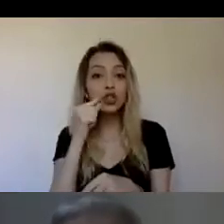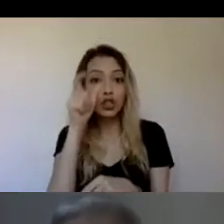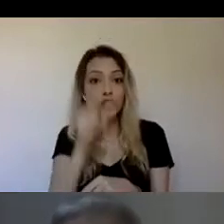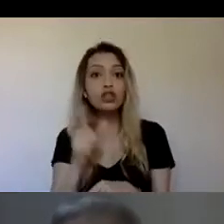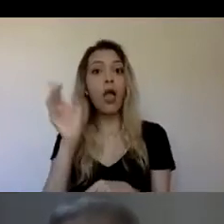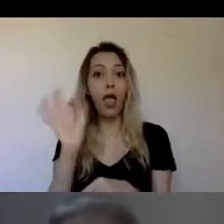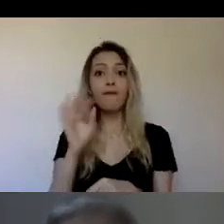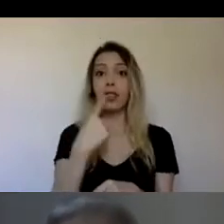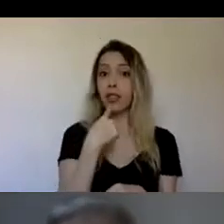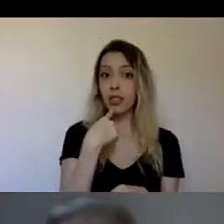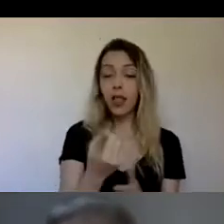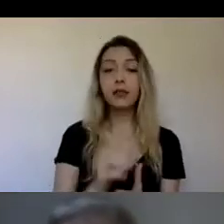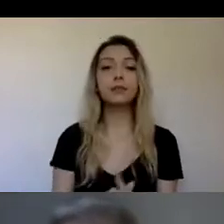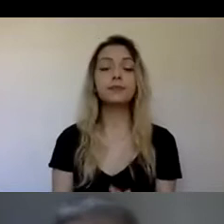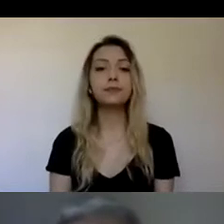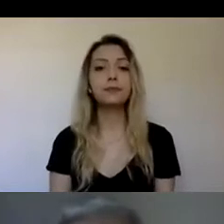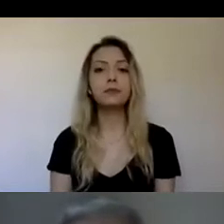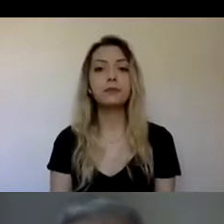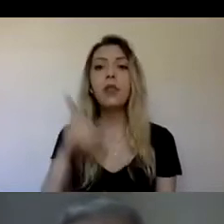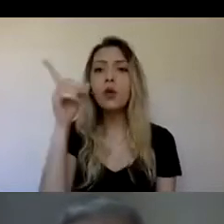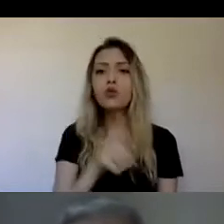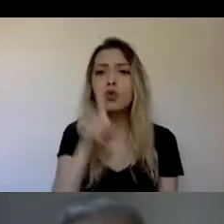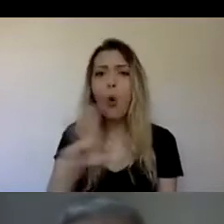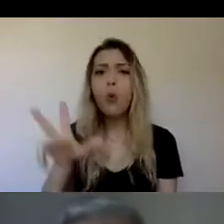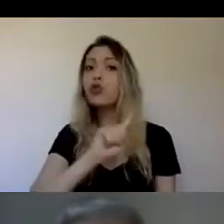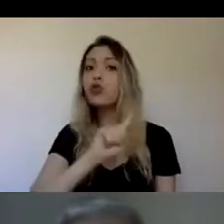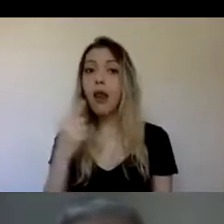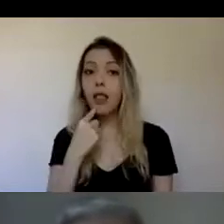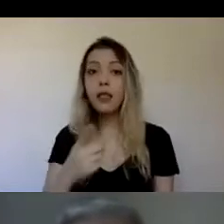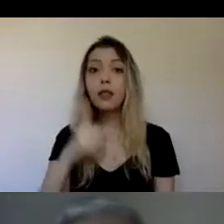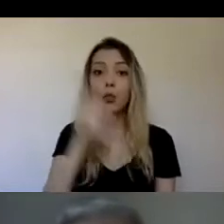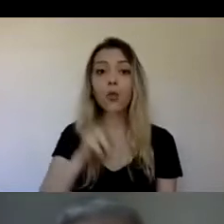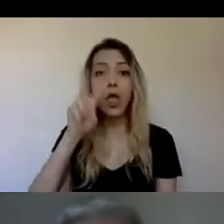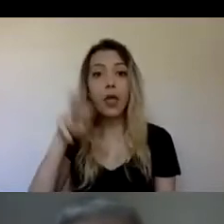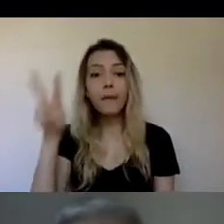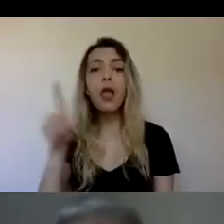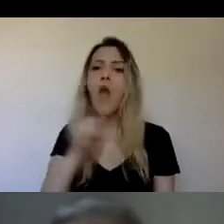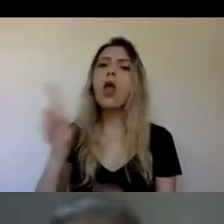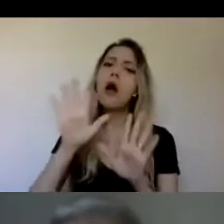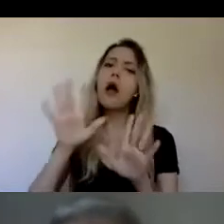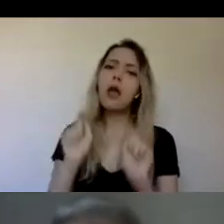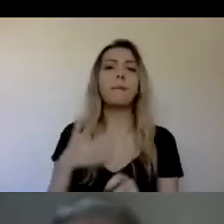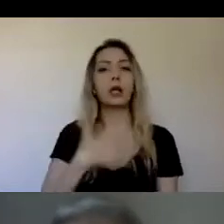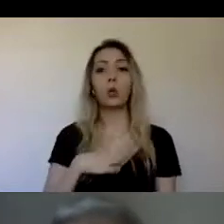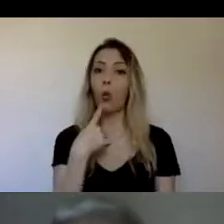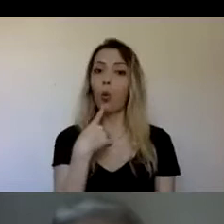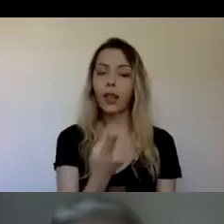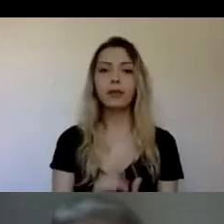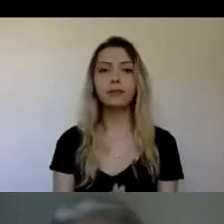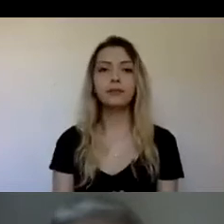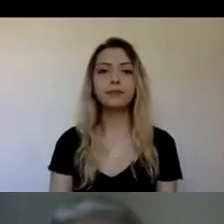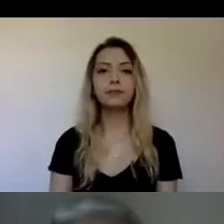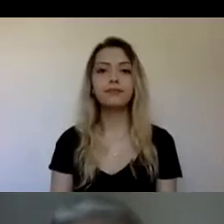verdi katılımcılarımızın. %13'ü hayır dedi, %22'si de hayır ama izlemek istiyoruz dedi. İşte